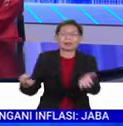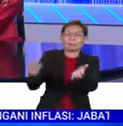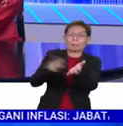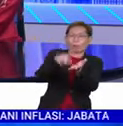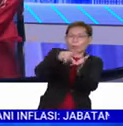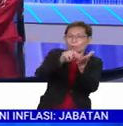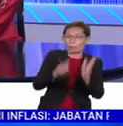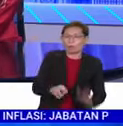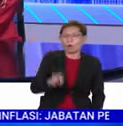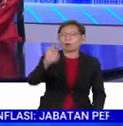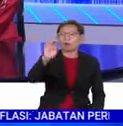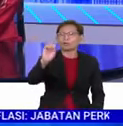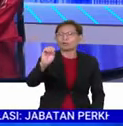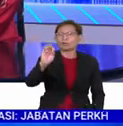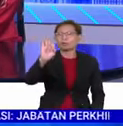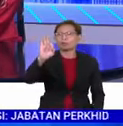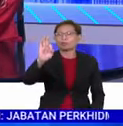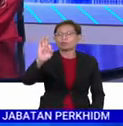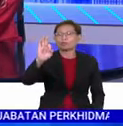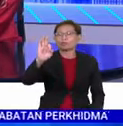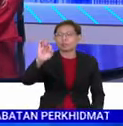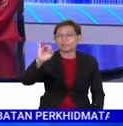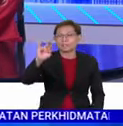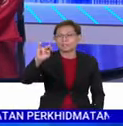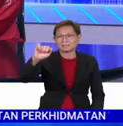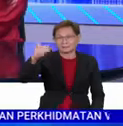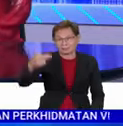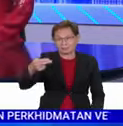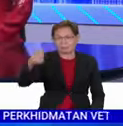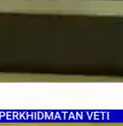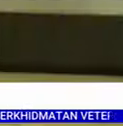laporan wartawan Rufina Mary Ambrose.